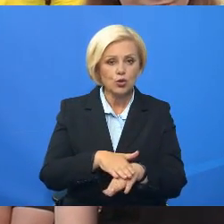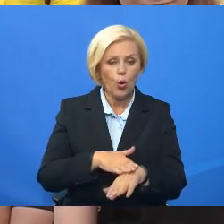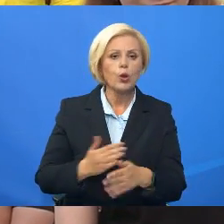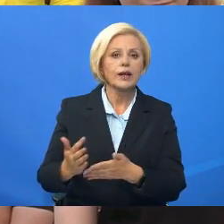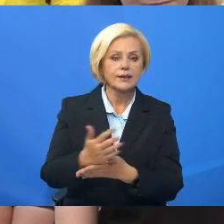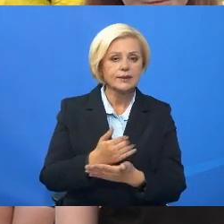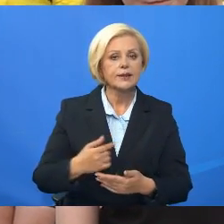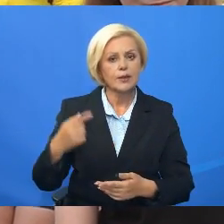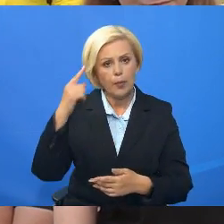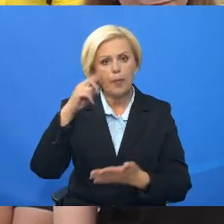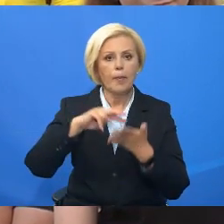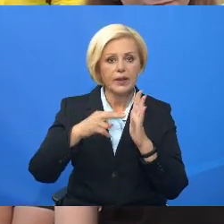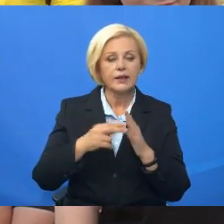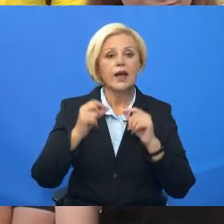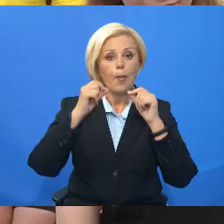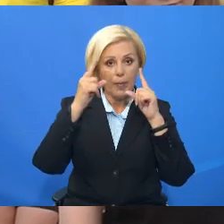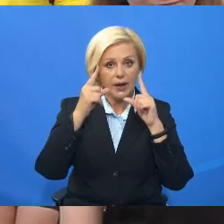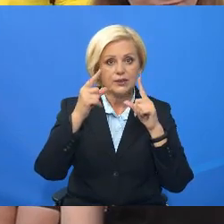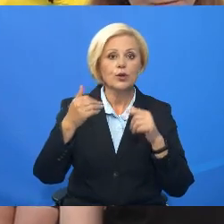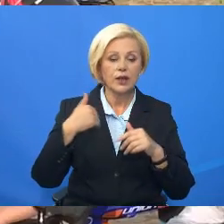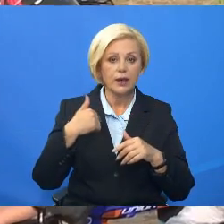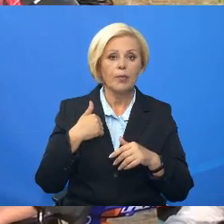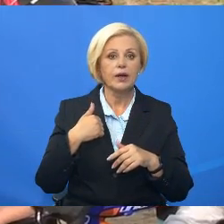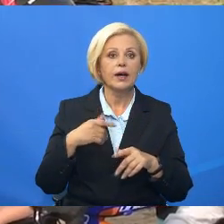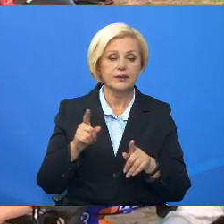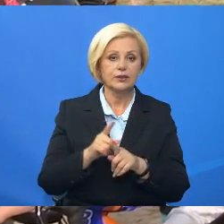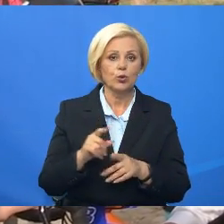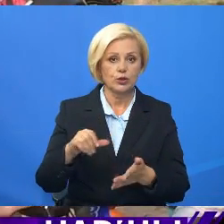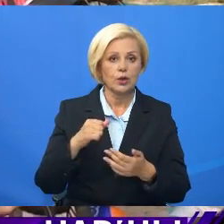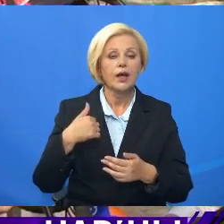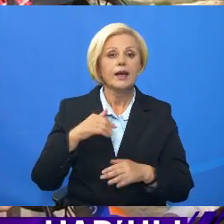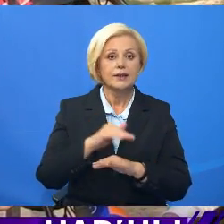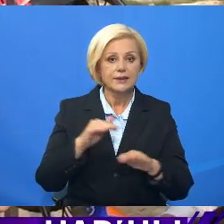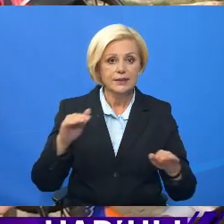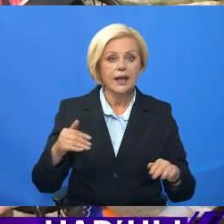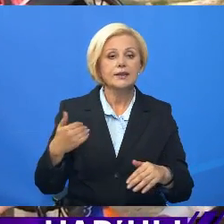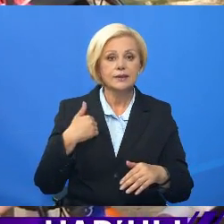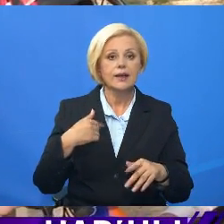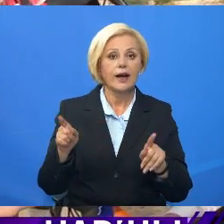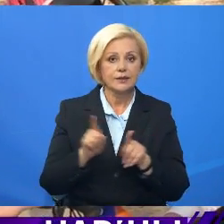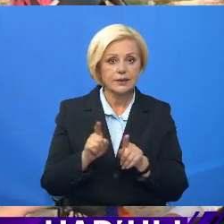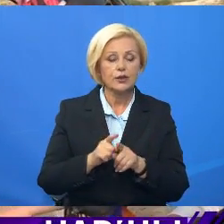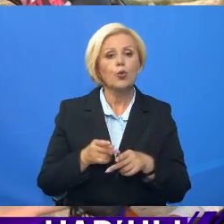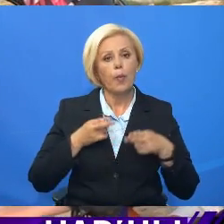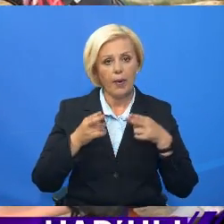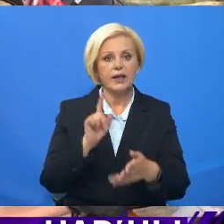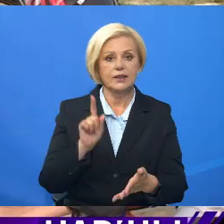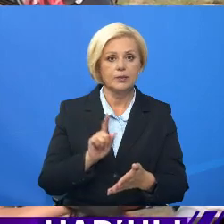собирались, пораньше проснулись, вот и хотим отправиться в путь. Дети, да, пожелали, говорю, едем, конечно, едем, вот